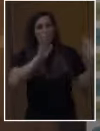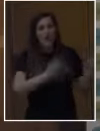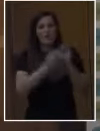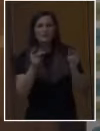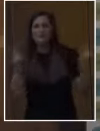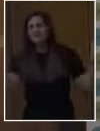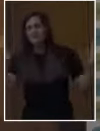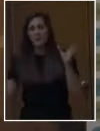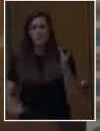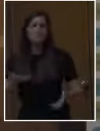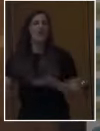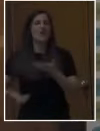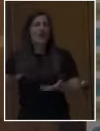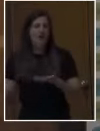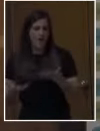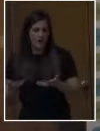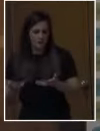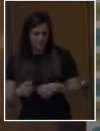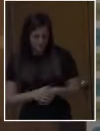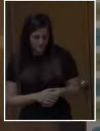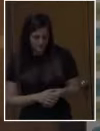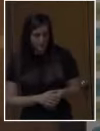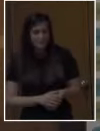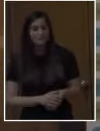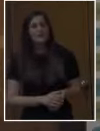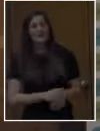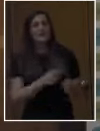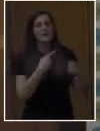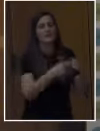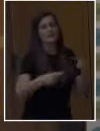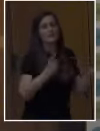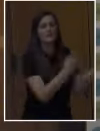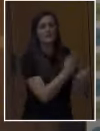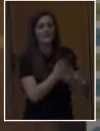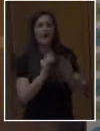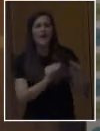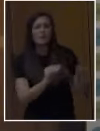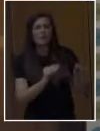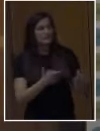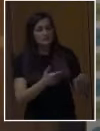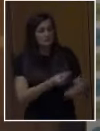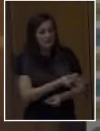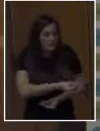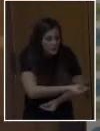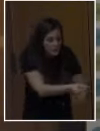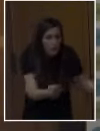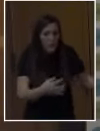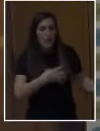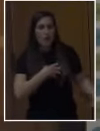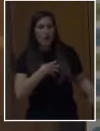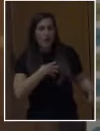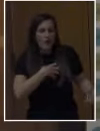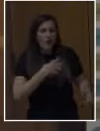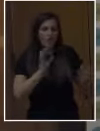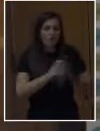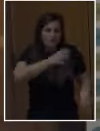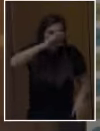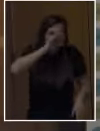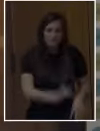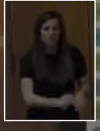Η διαφοροποιημένη εκπαίδευση είναι εκπαίδευση. Δίνει περισσότερο χώρο στα παιδιά, ελευθερία έκφρασης στα παιδιά, αλλά